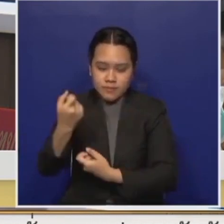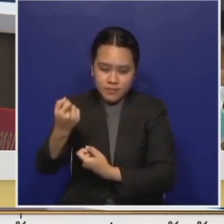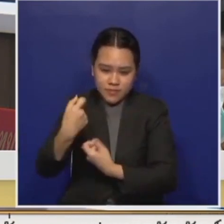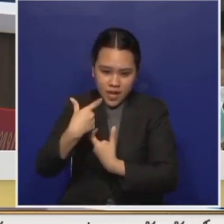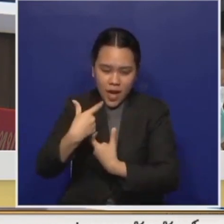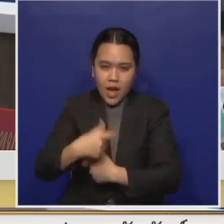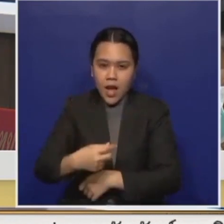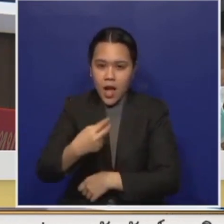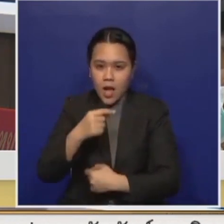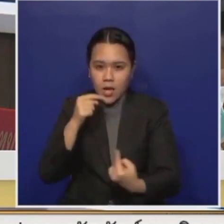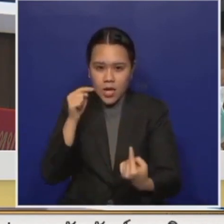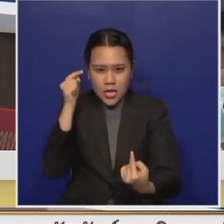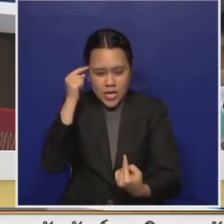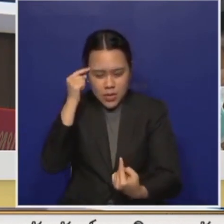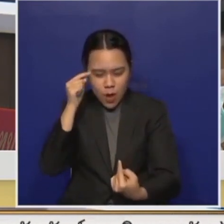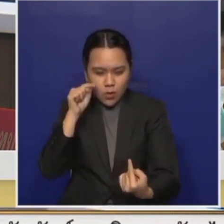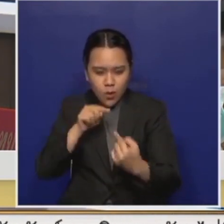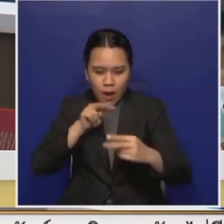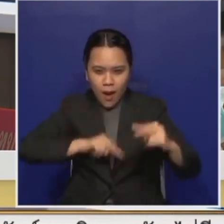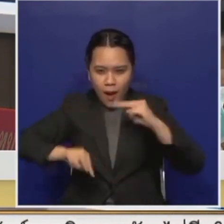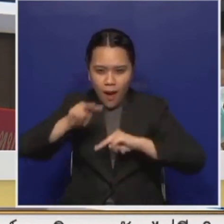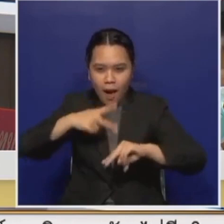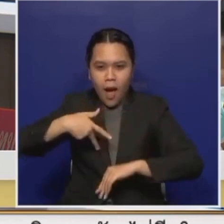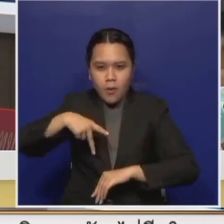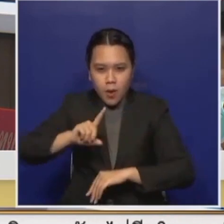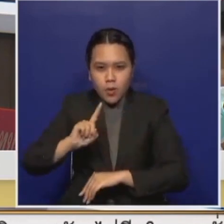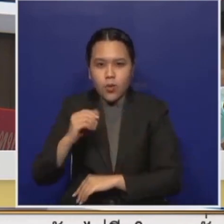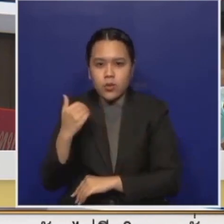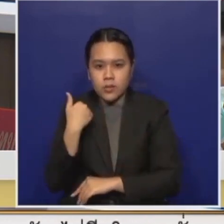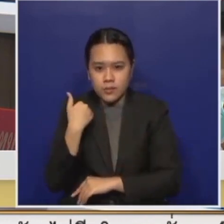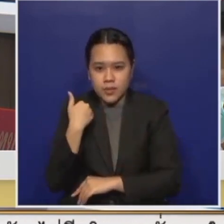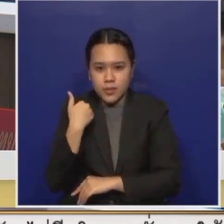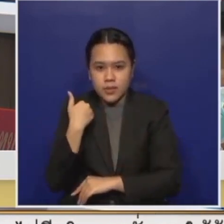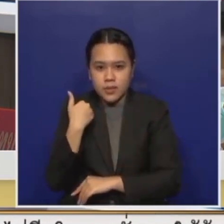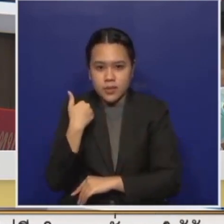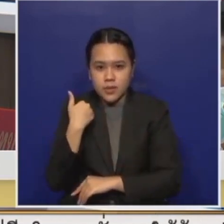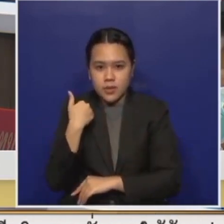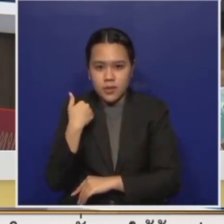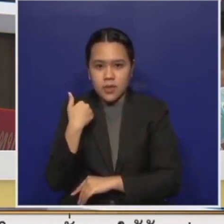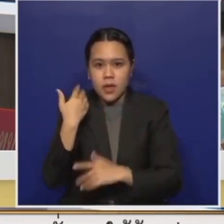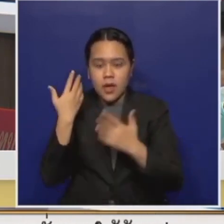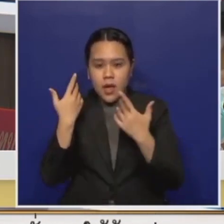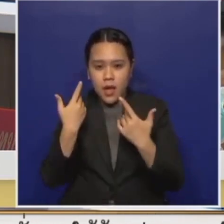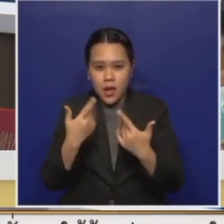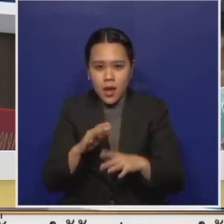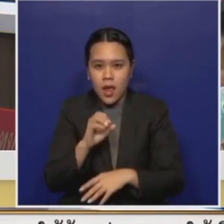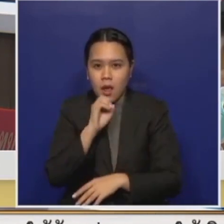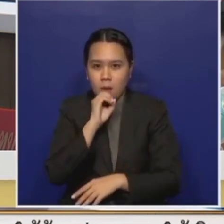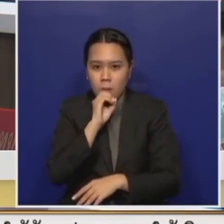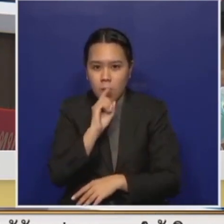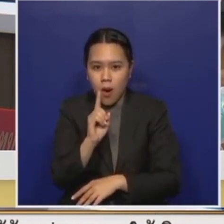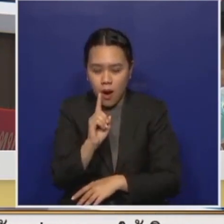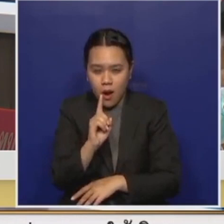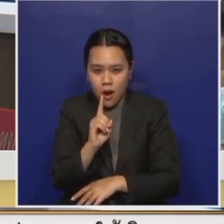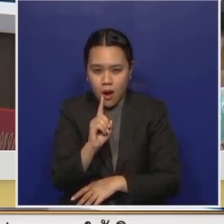ส่อไปใทางทจะเสวงหาคนประโยช์ท่านแข่งข้อเก่าหานี้ไม่ได้ผมกถอวทานยอมนะครัยอ